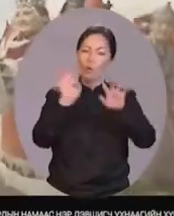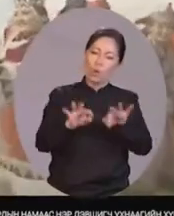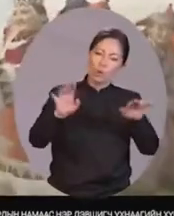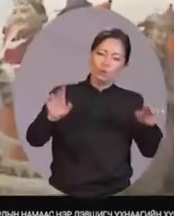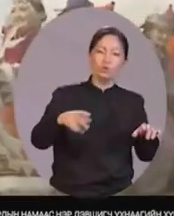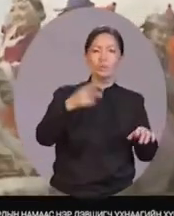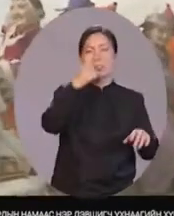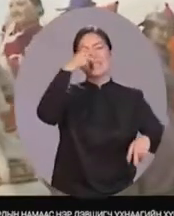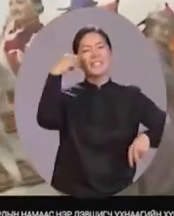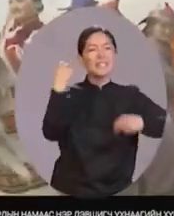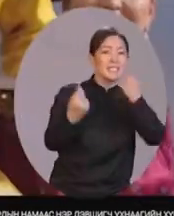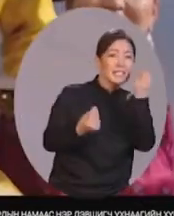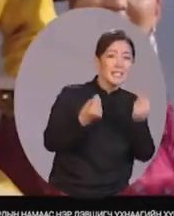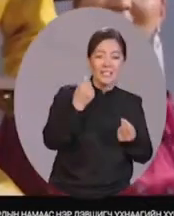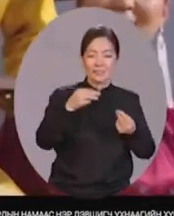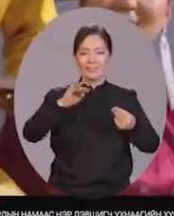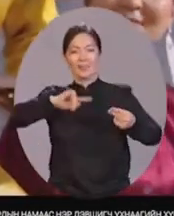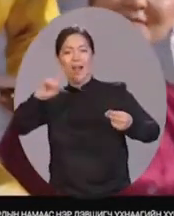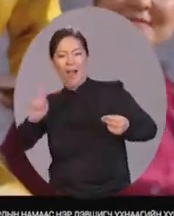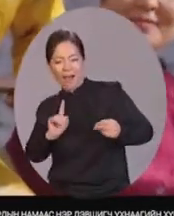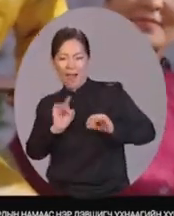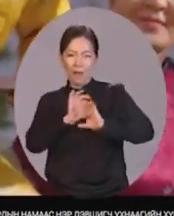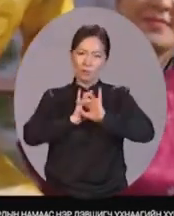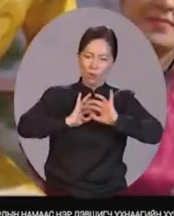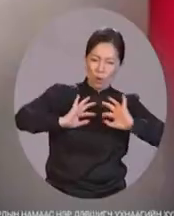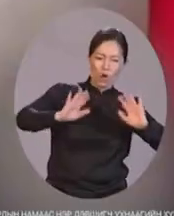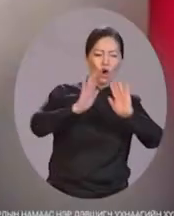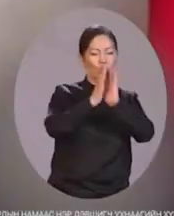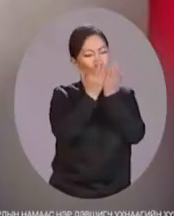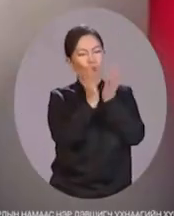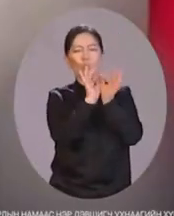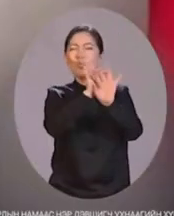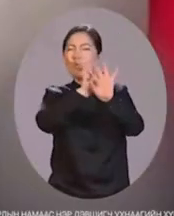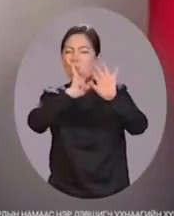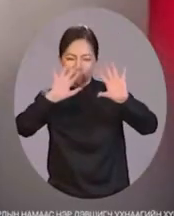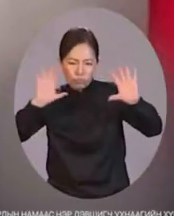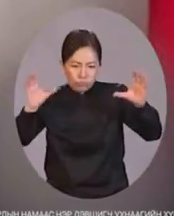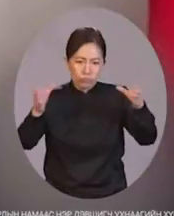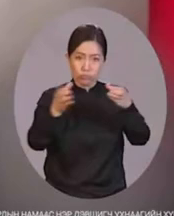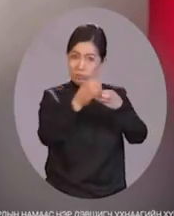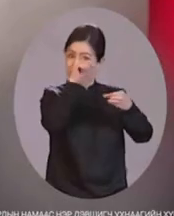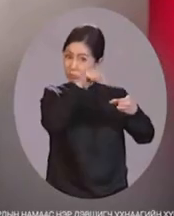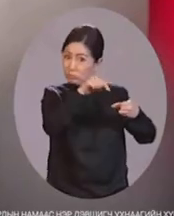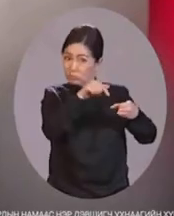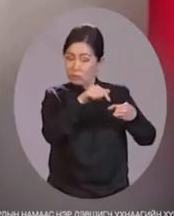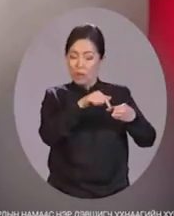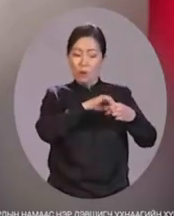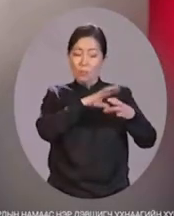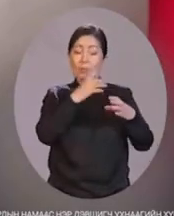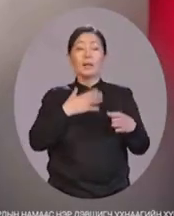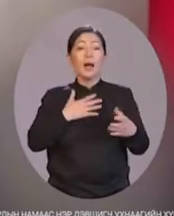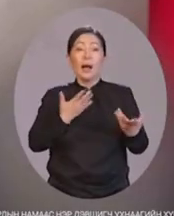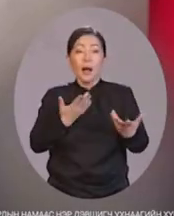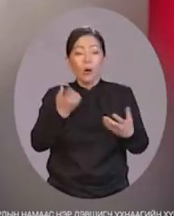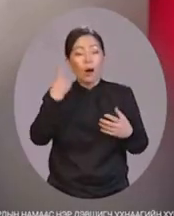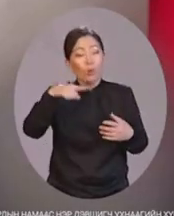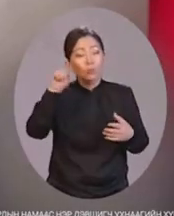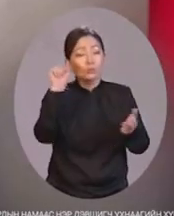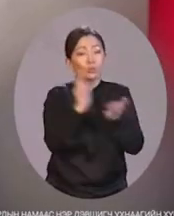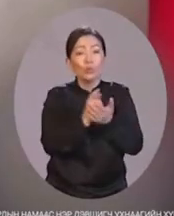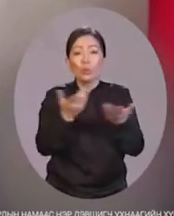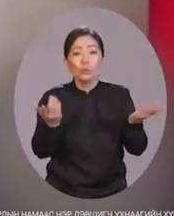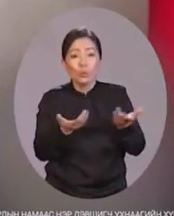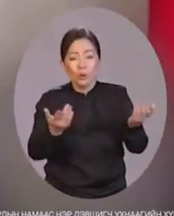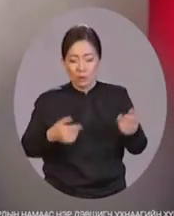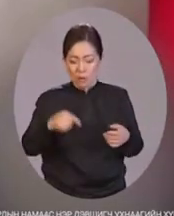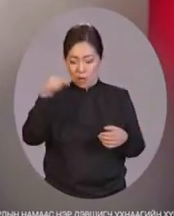дуу, хөгжим, цирк гэх мэт тайзны урлаг, ном тохимол гэд энэ болгоноо бид нар хамгийн гол